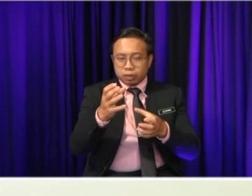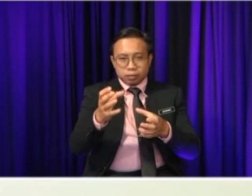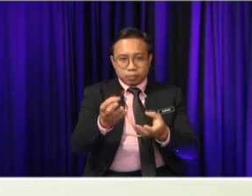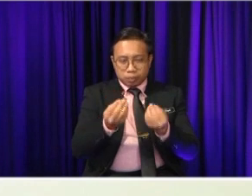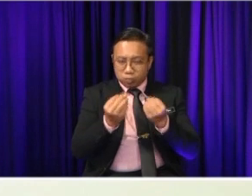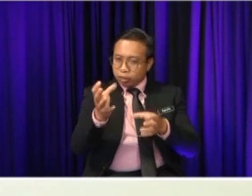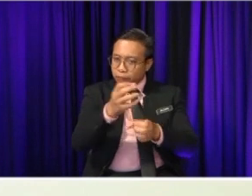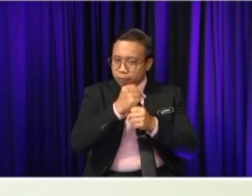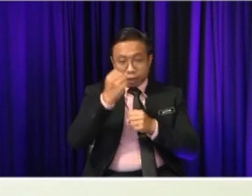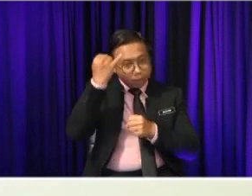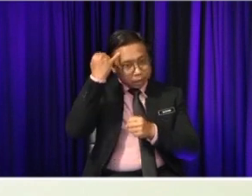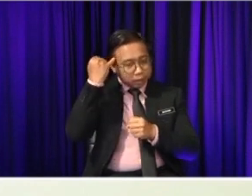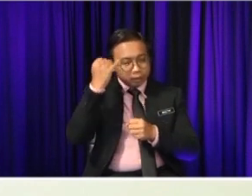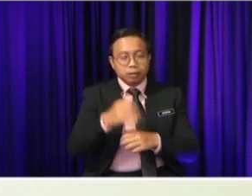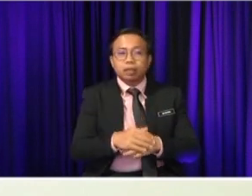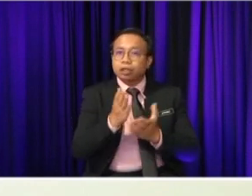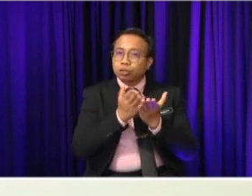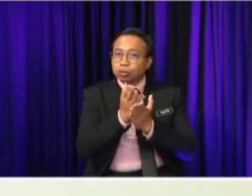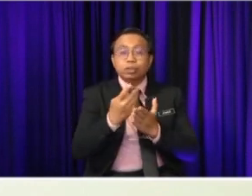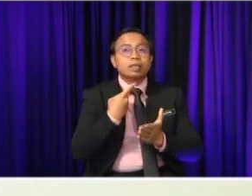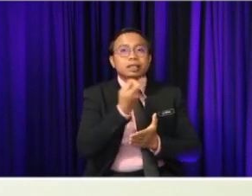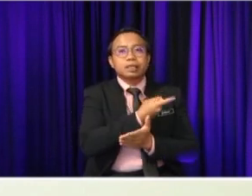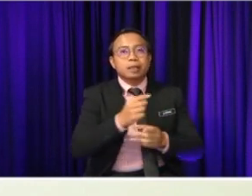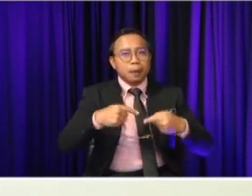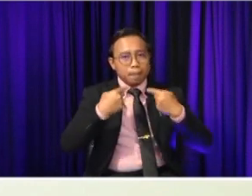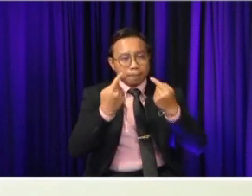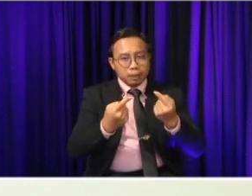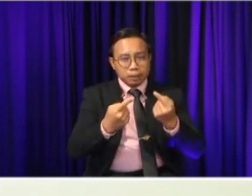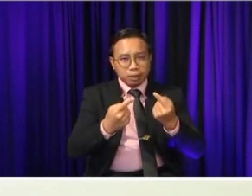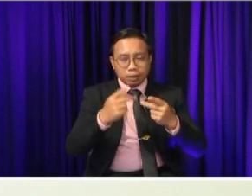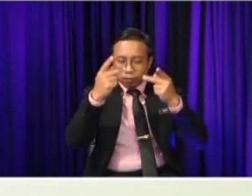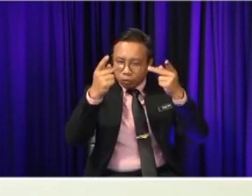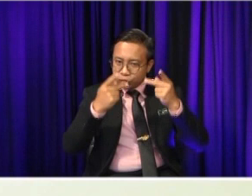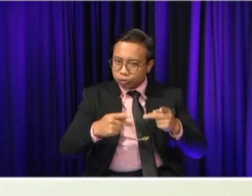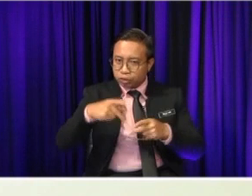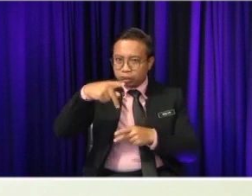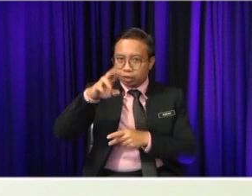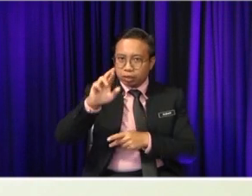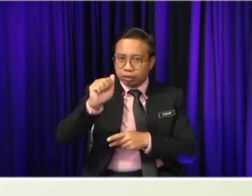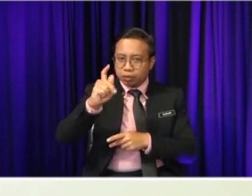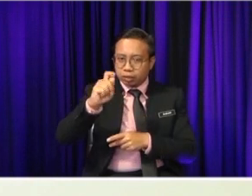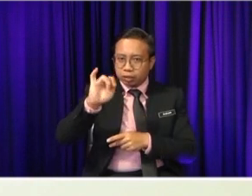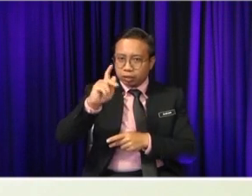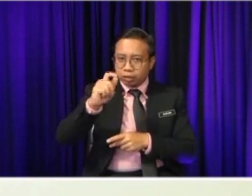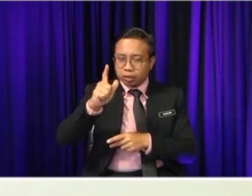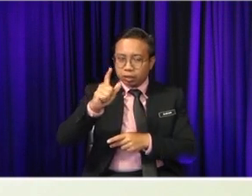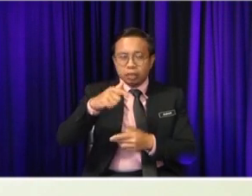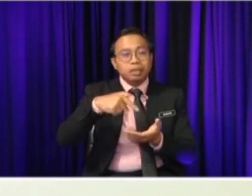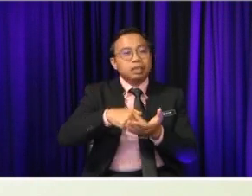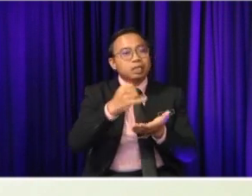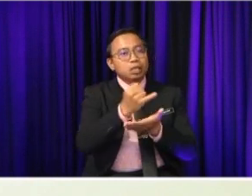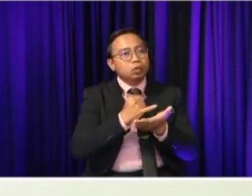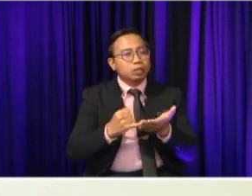Oke seterusnya kita pergi kepada proses praktikel ya ini kita lukis yang ini adalah